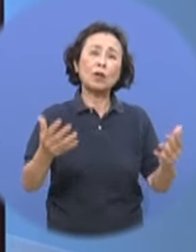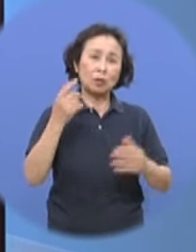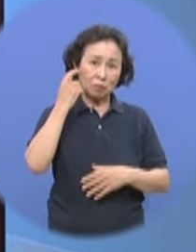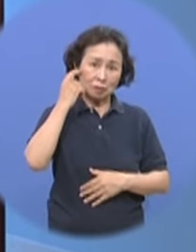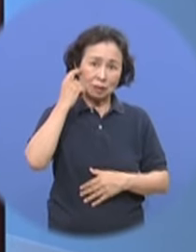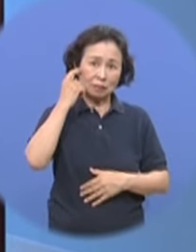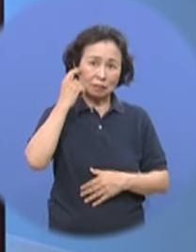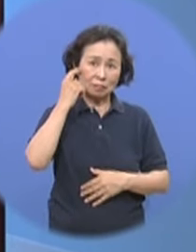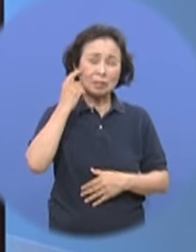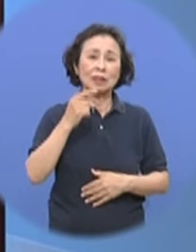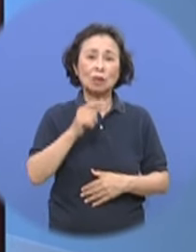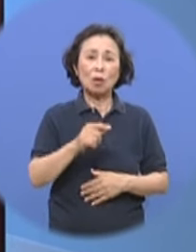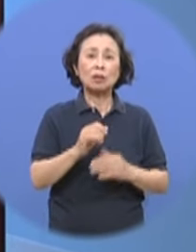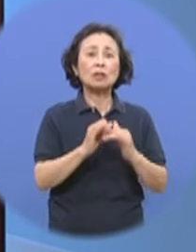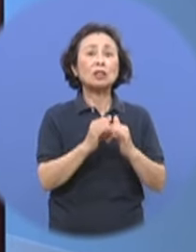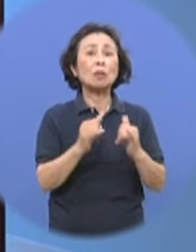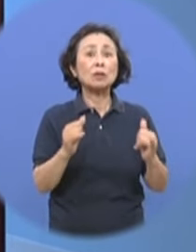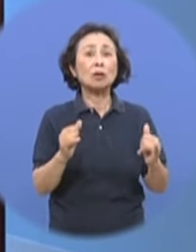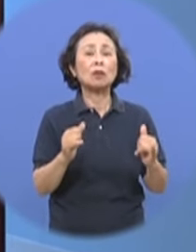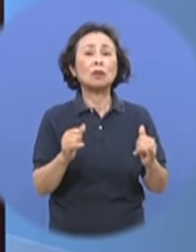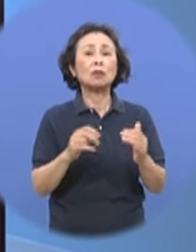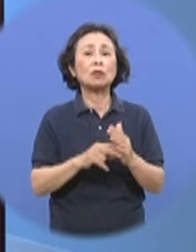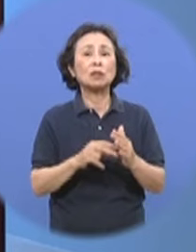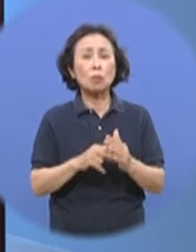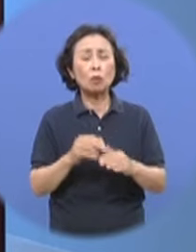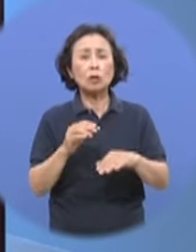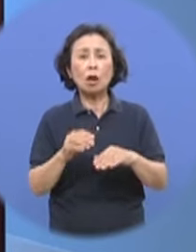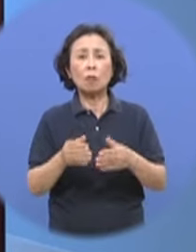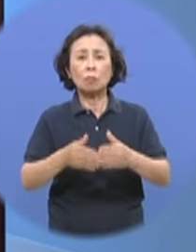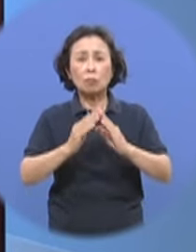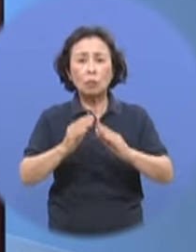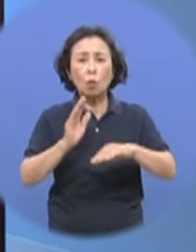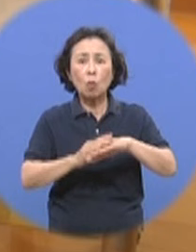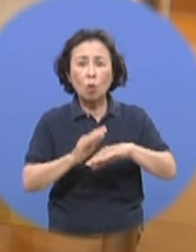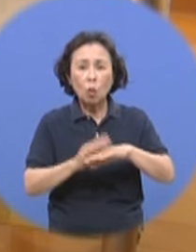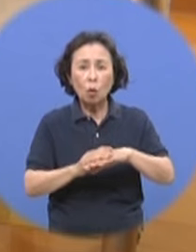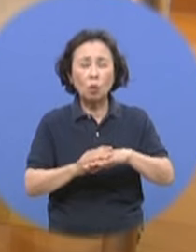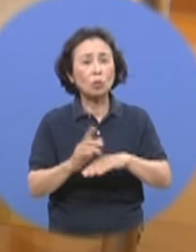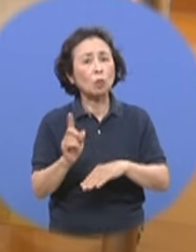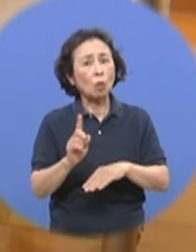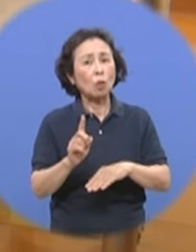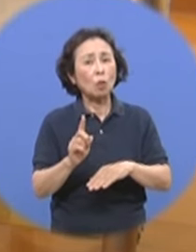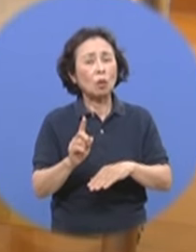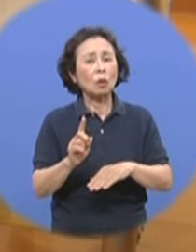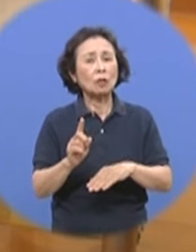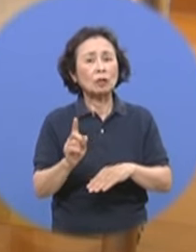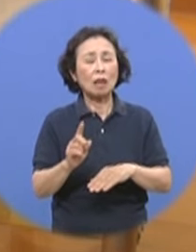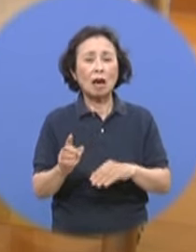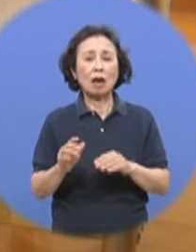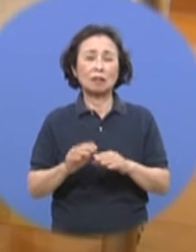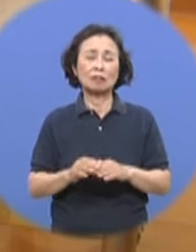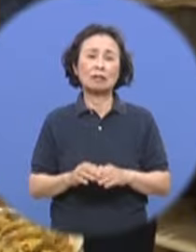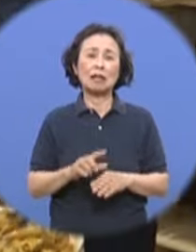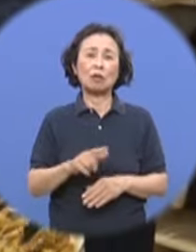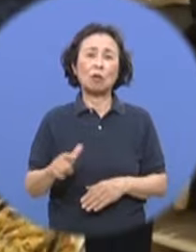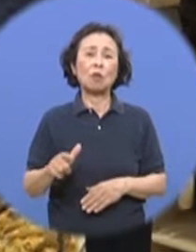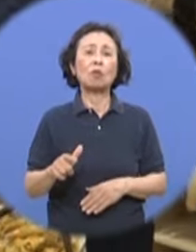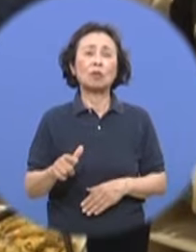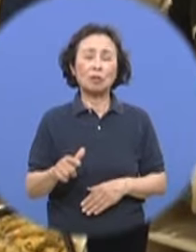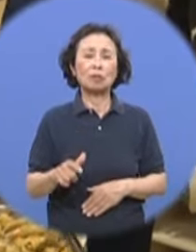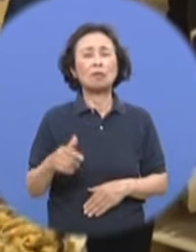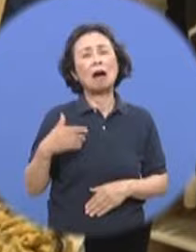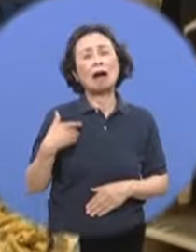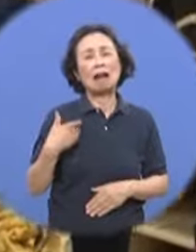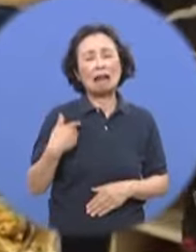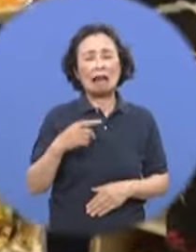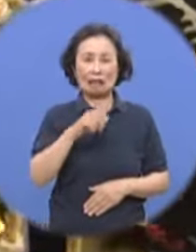。でもそんな方々にとってもですね、そしたらどうやったらいいのか、まずどこから手をつけたらいいのかっていうのがですね、なかなか